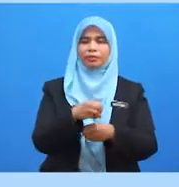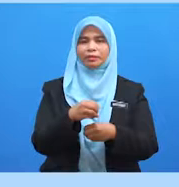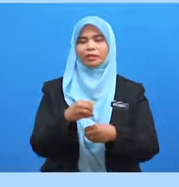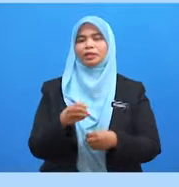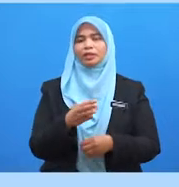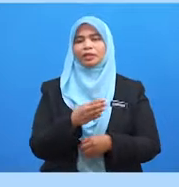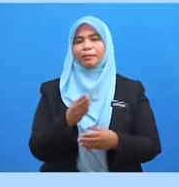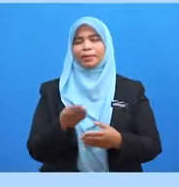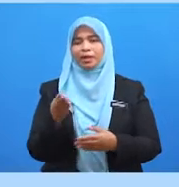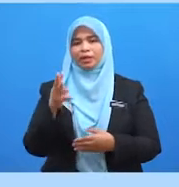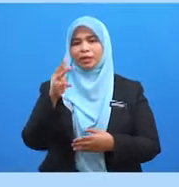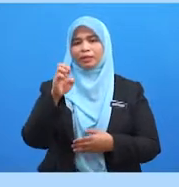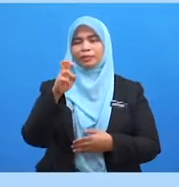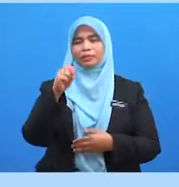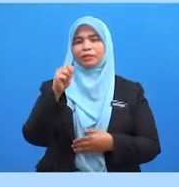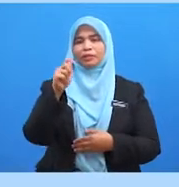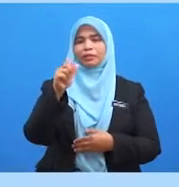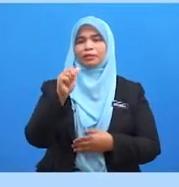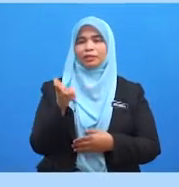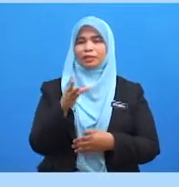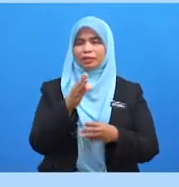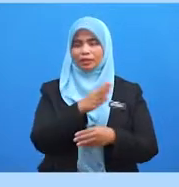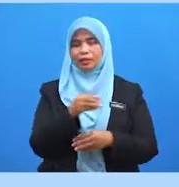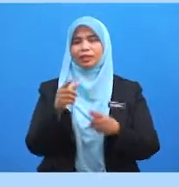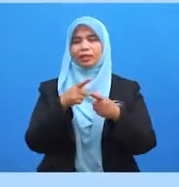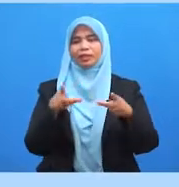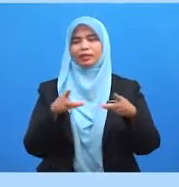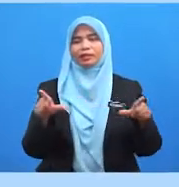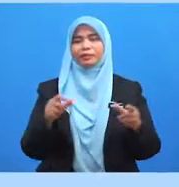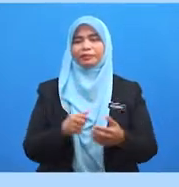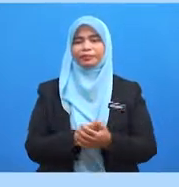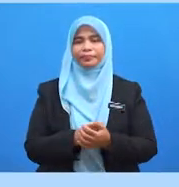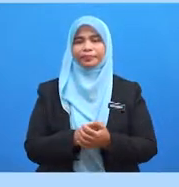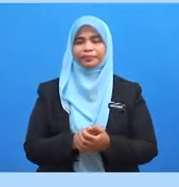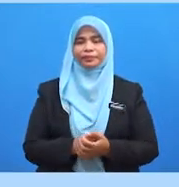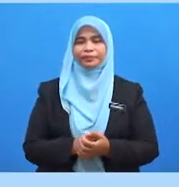operasi, bahan mentah dan lain-lain.